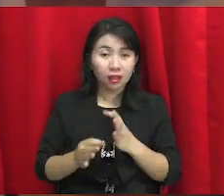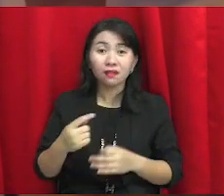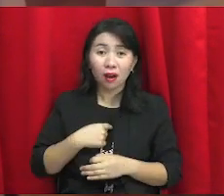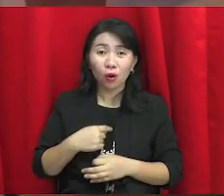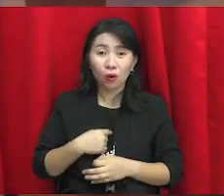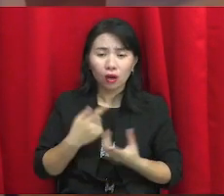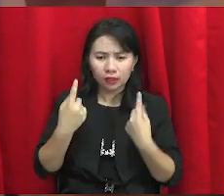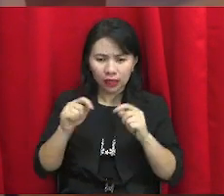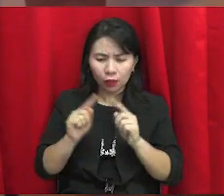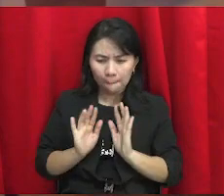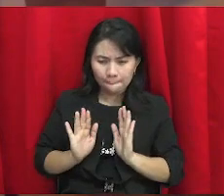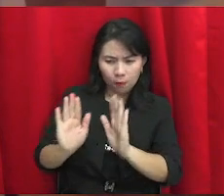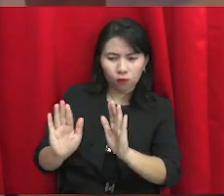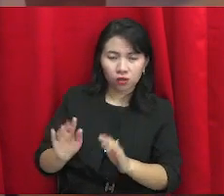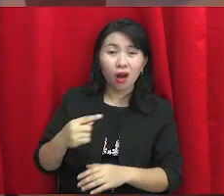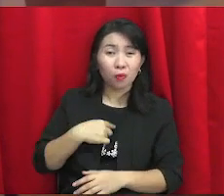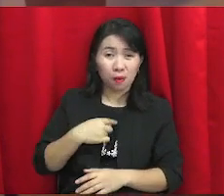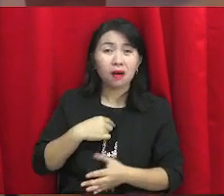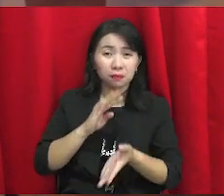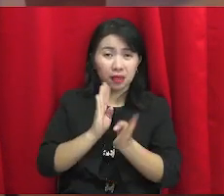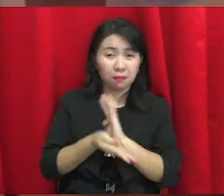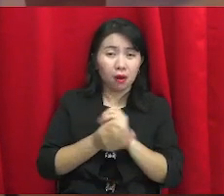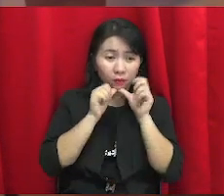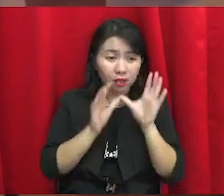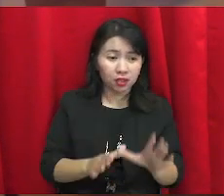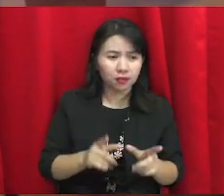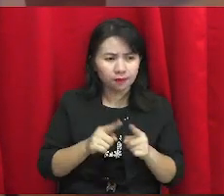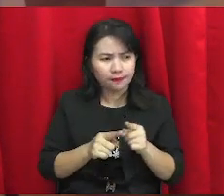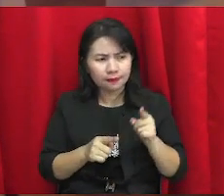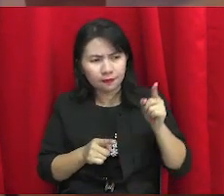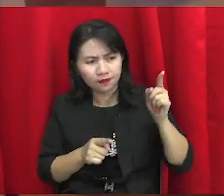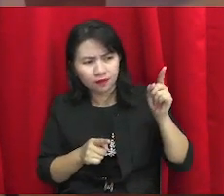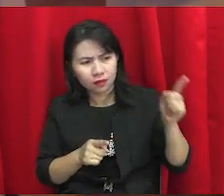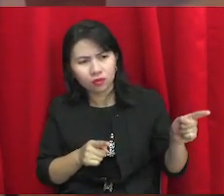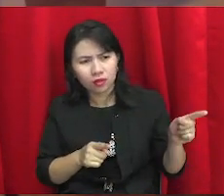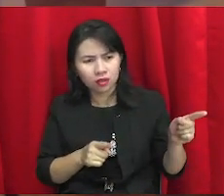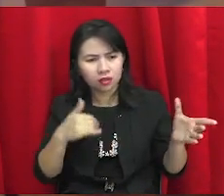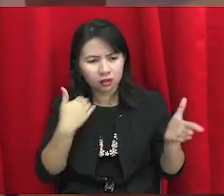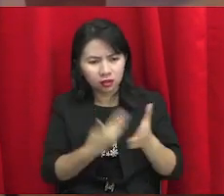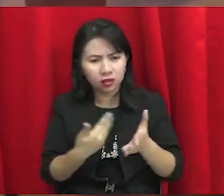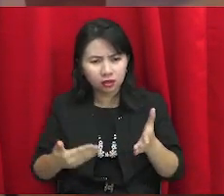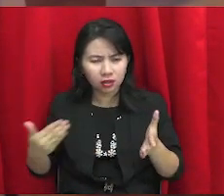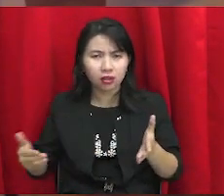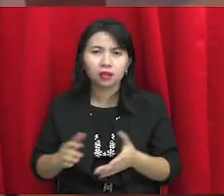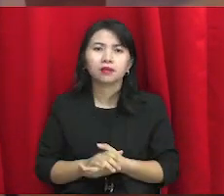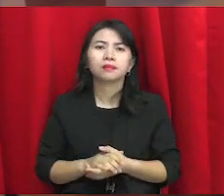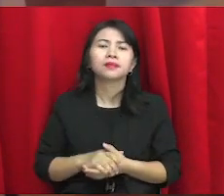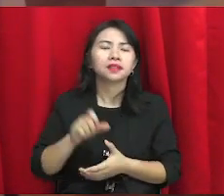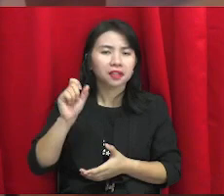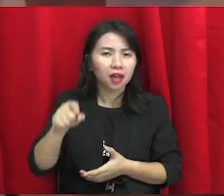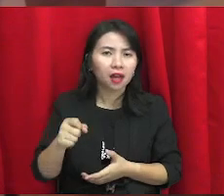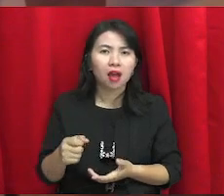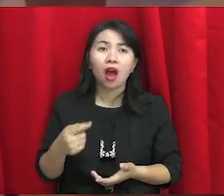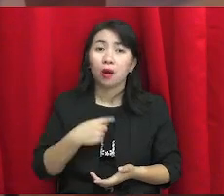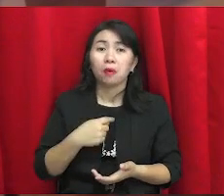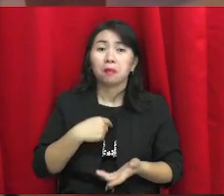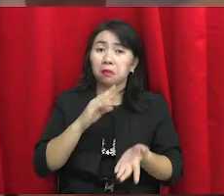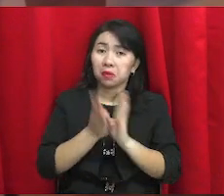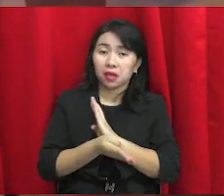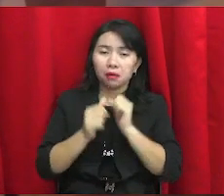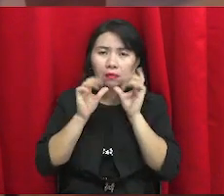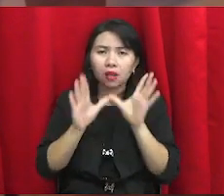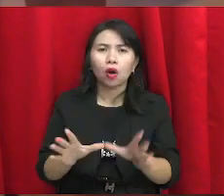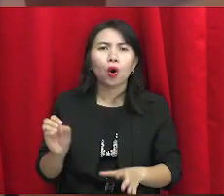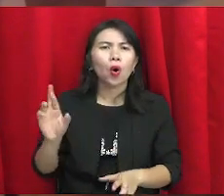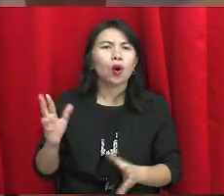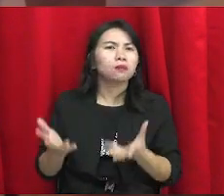yung gusto ko, ako kaya magiging blessing doon sa, doon sa bagay o sa tao na gusto ko. Mm-hmm. Magiging blessing kaya ako doon, or